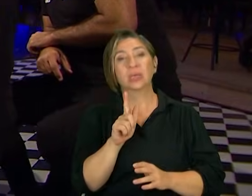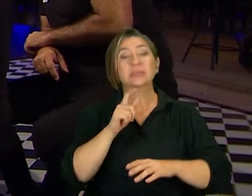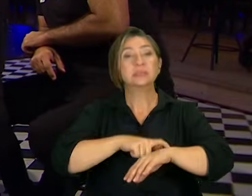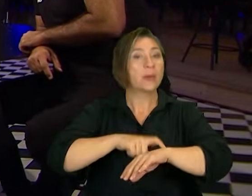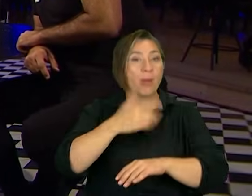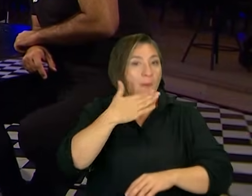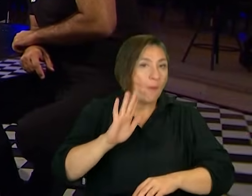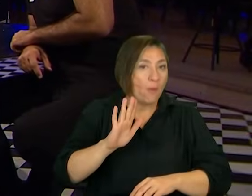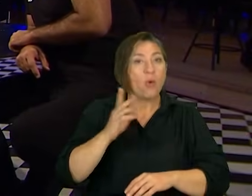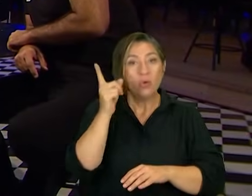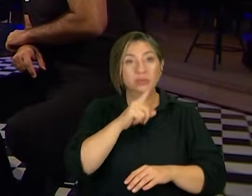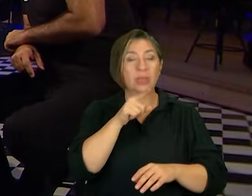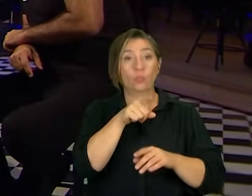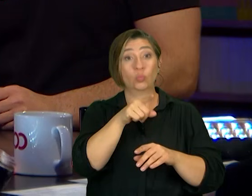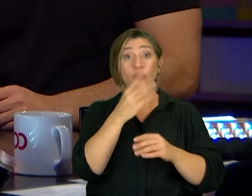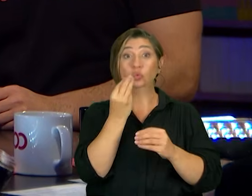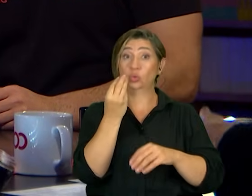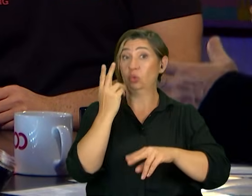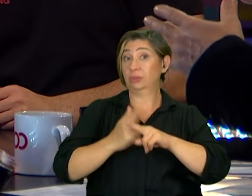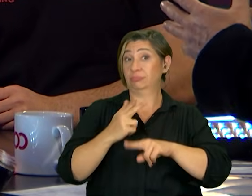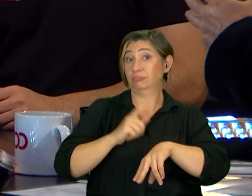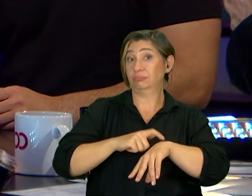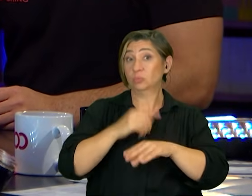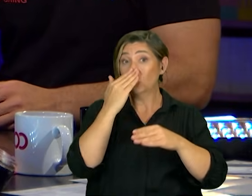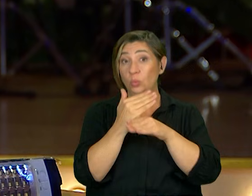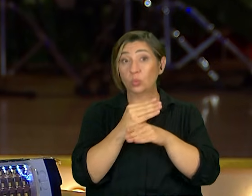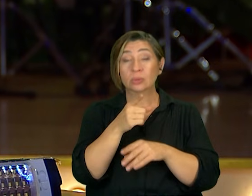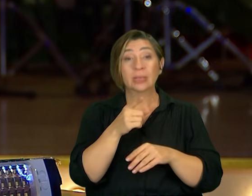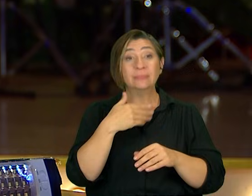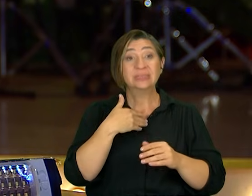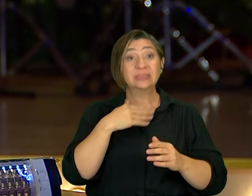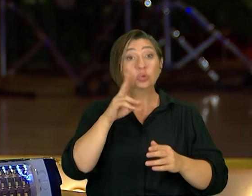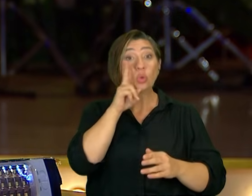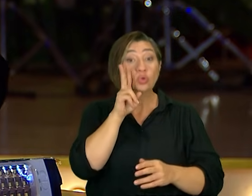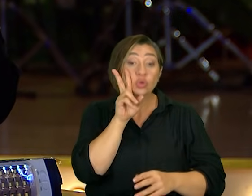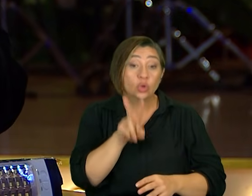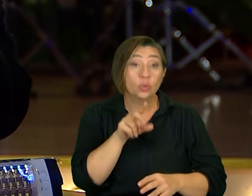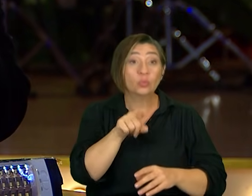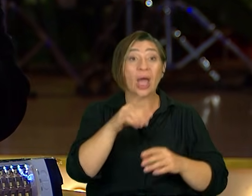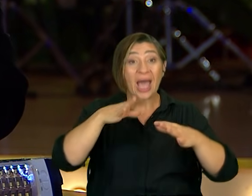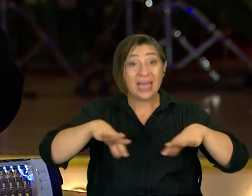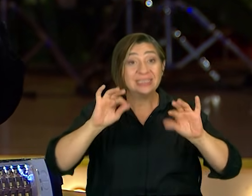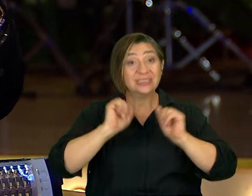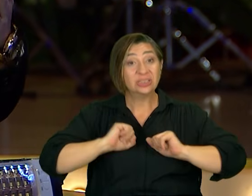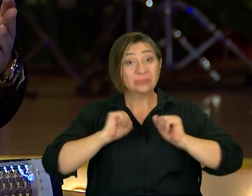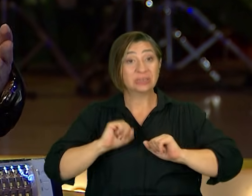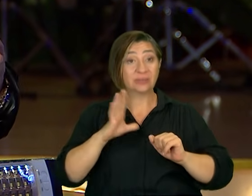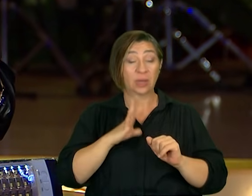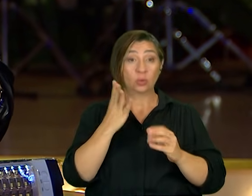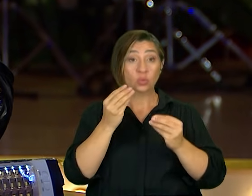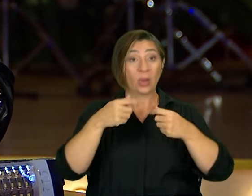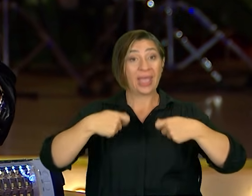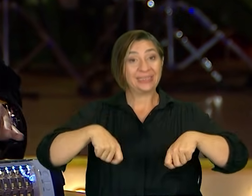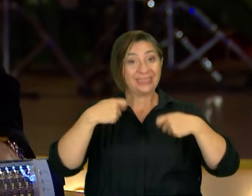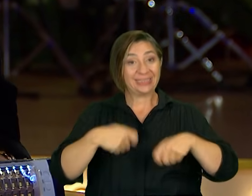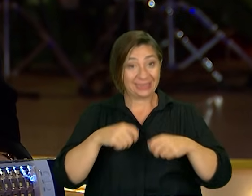Zaman olmadığı için o yüzden Wing Chun'un bu yönü çok efektif. Bir yandan ama biz neticeyi seyrediyoruz. Bir de bunun hazırlık çalışması var herhalde, o da çok